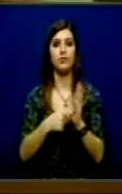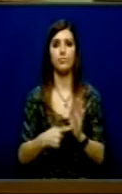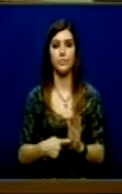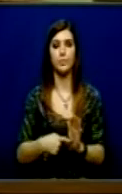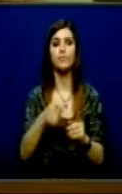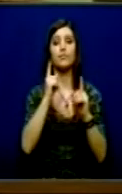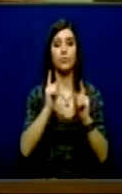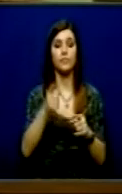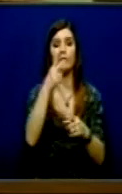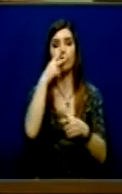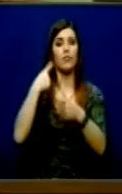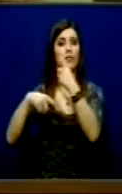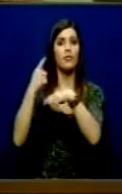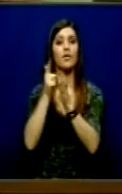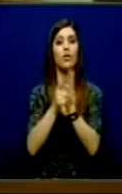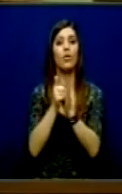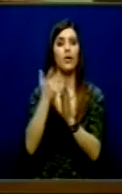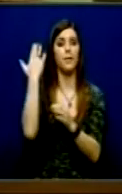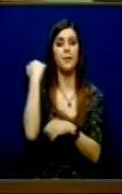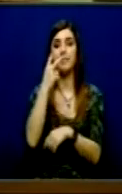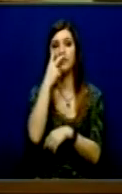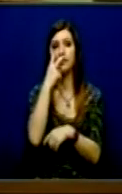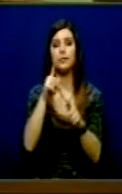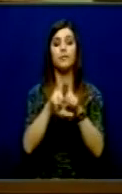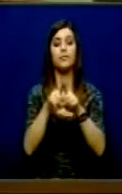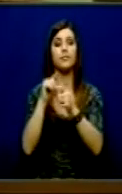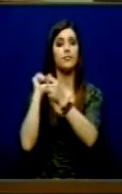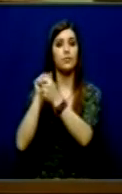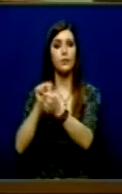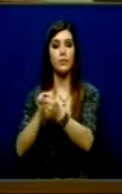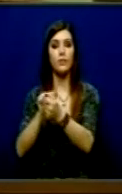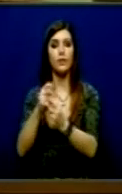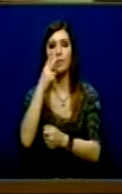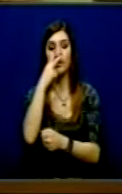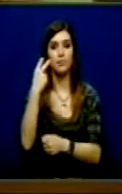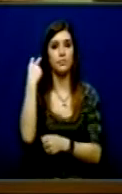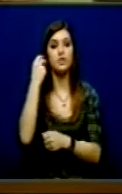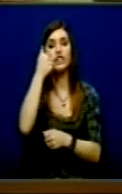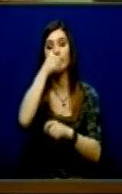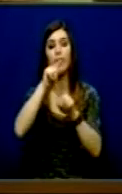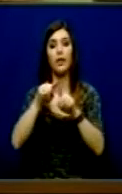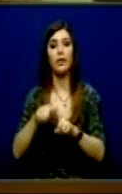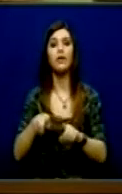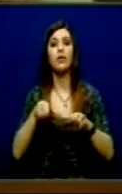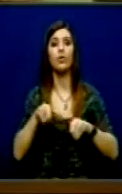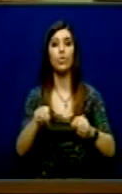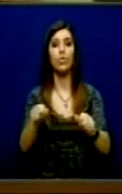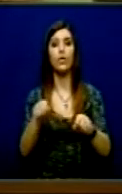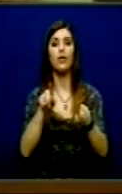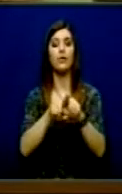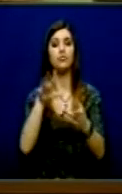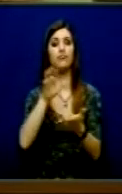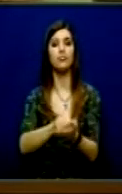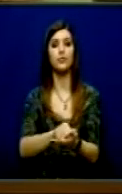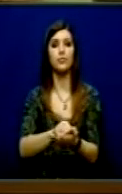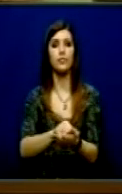në retrospektiv i çështjes për ta kuptuar më mirë epilogun e tendencës për tjetërsimin e kontrabanduar të pronës publike dhe shtetërore